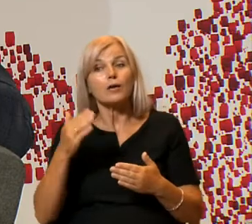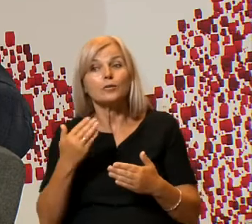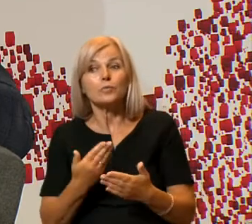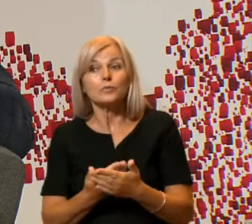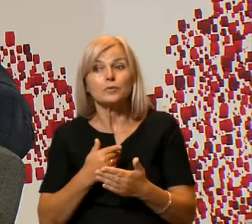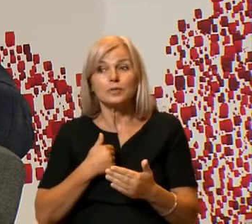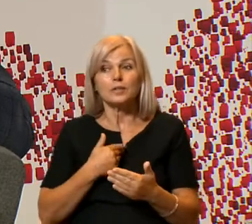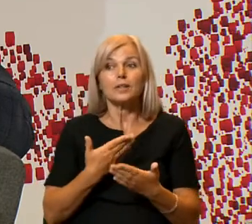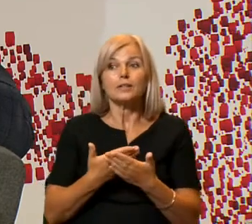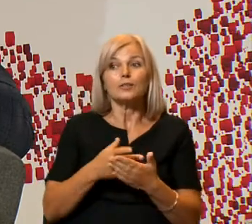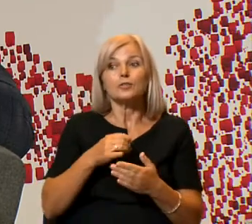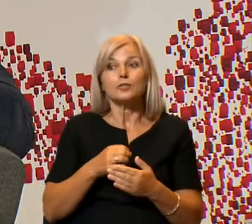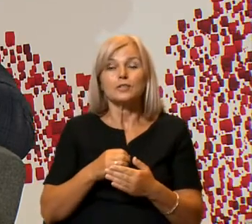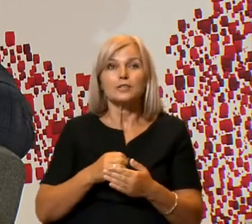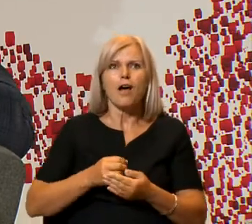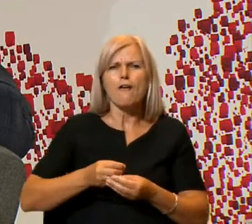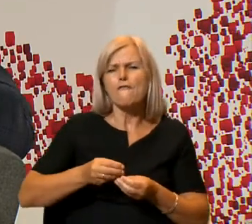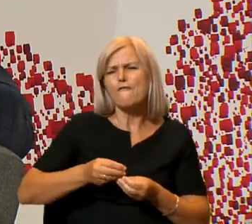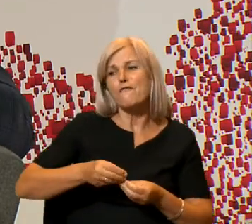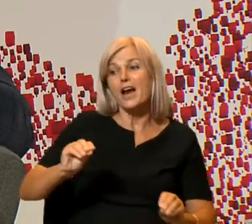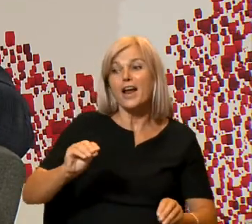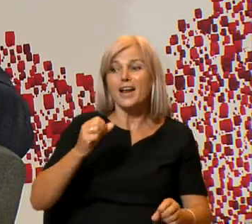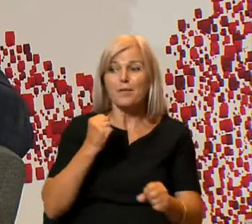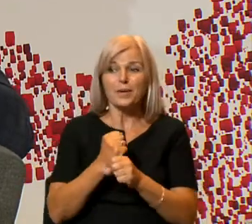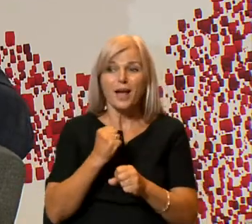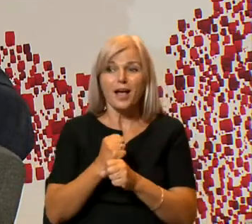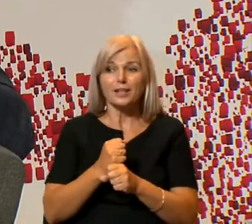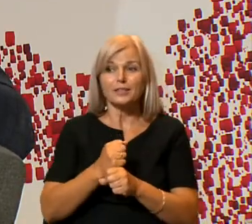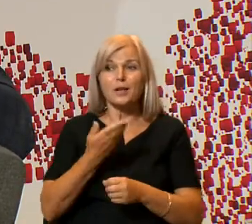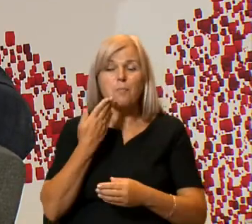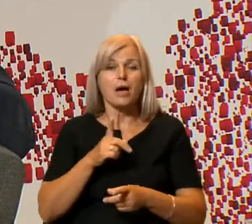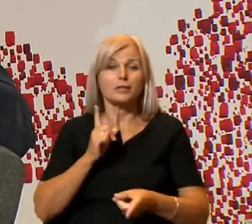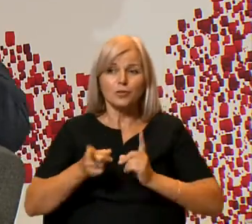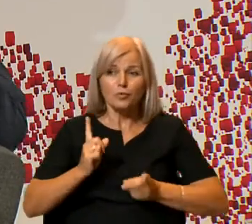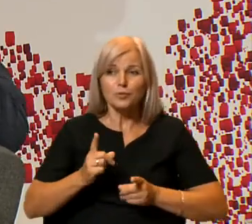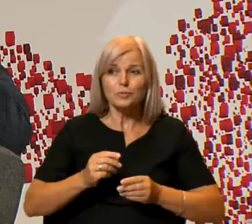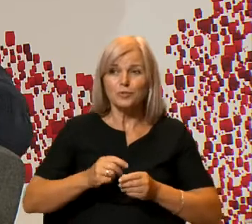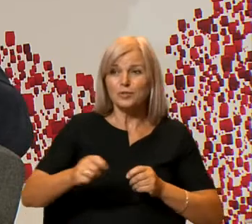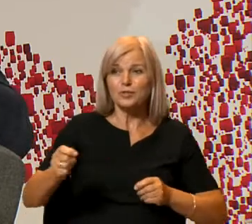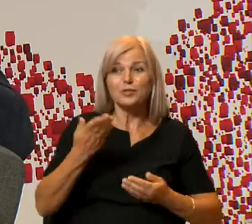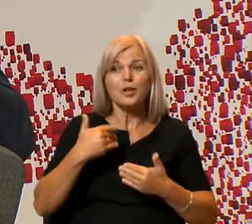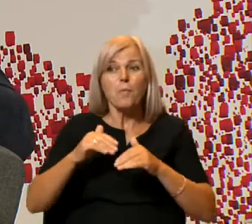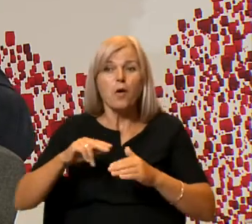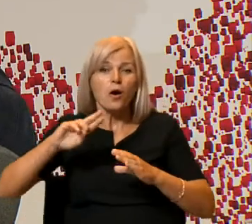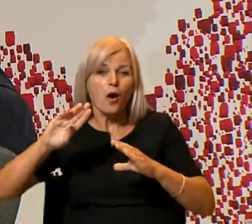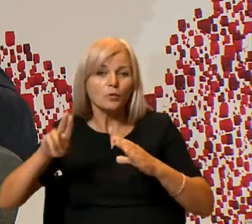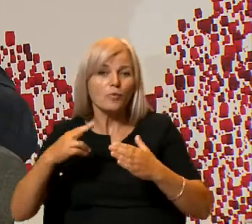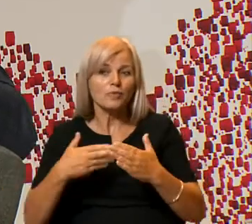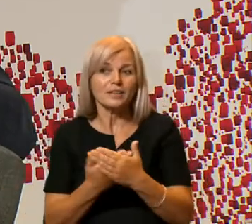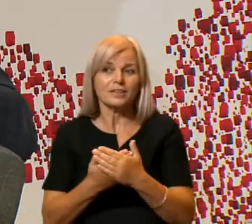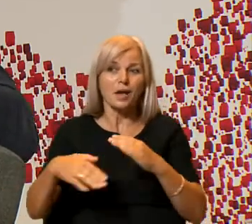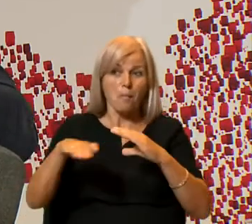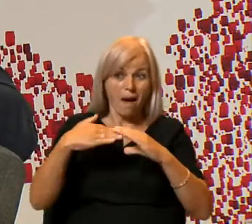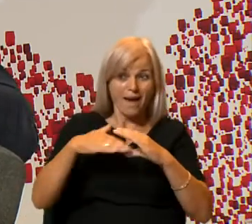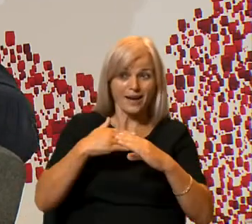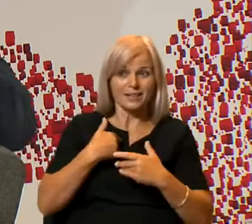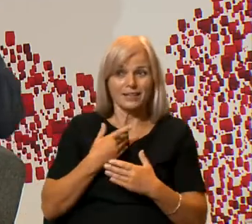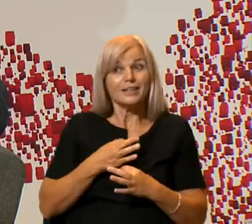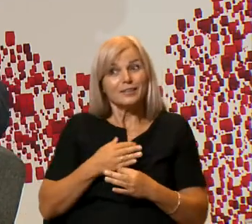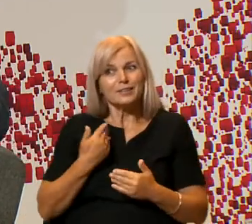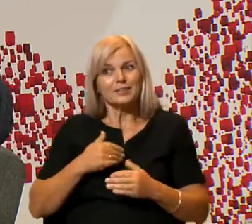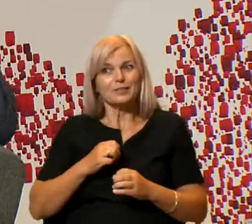względu na nadmiar pracy i okrutne przyspieszenie nie jestem w stanie szybko odpowiedzieć na maile. Pomyślałem sobie, że to są